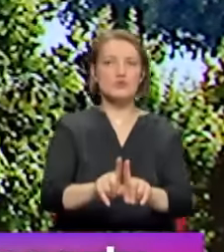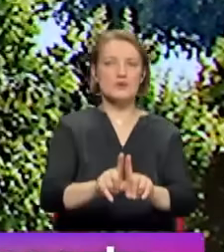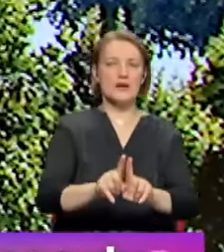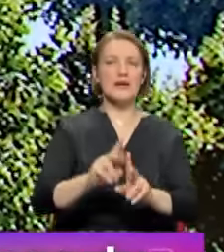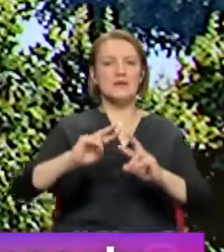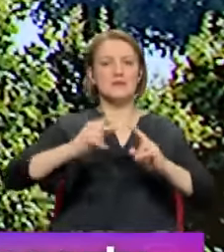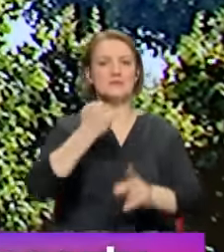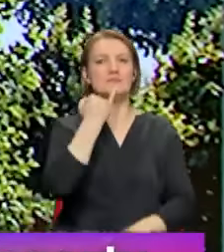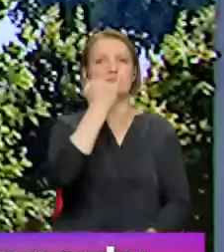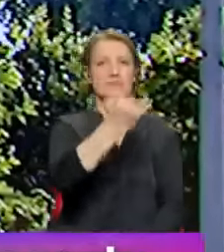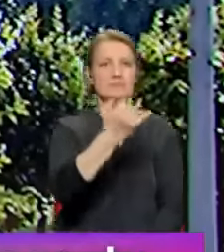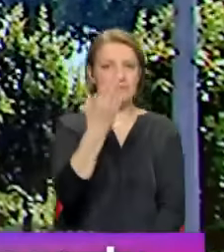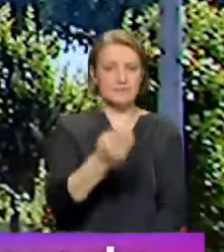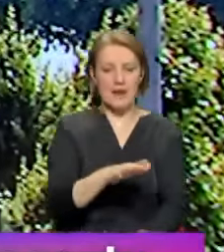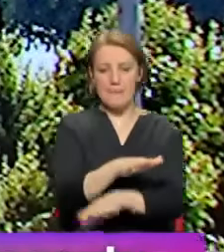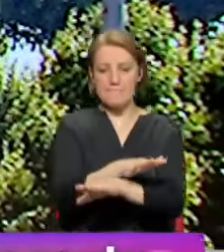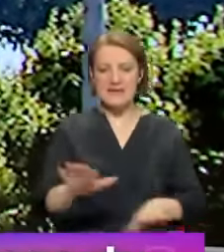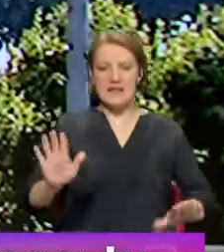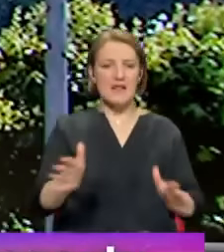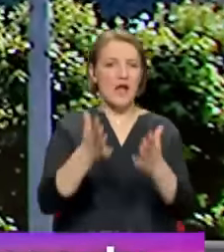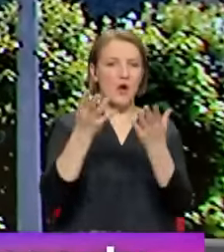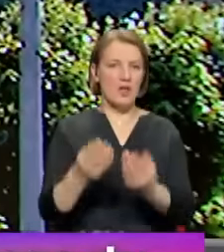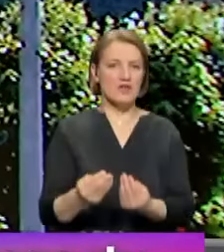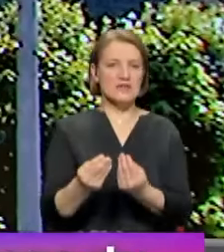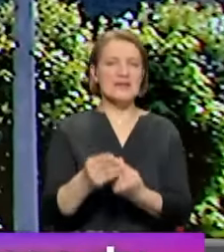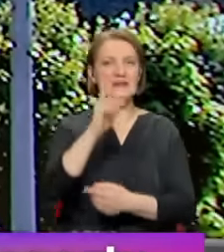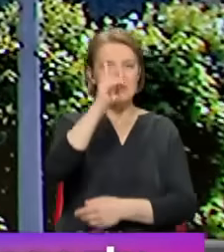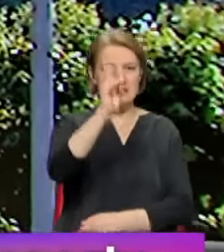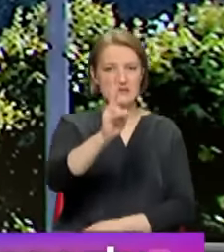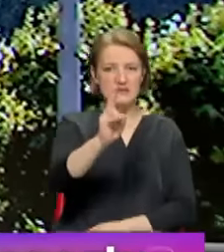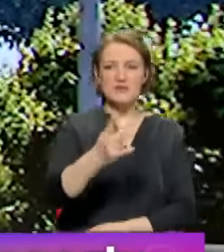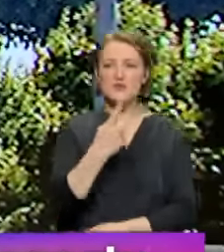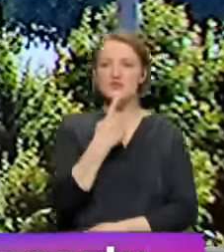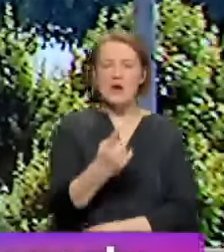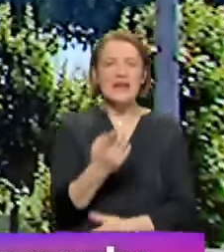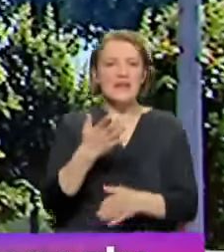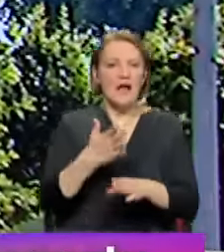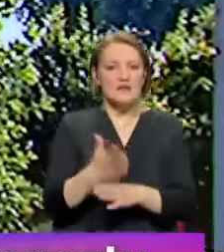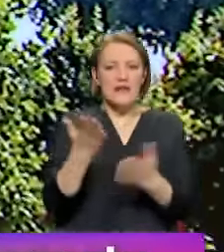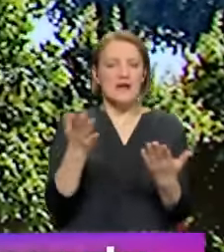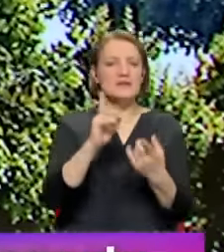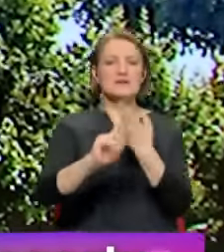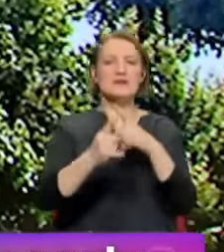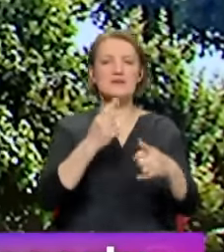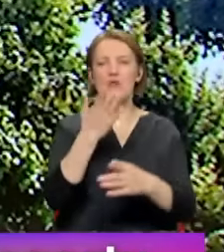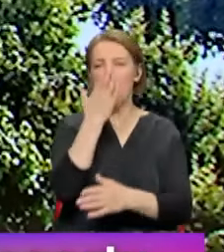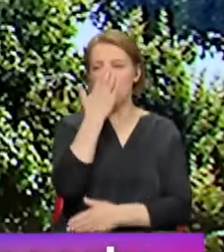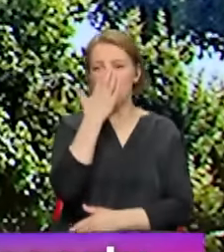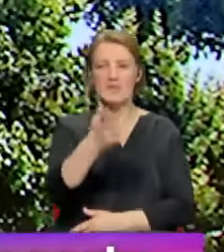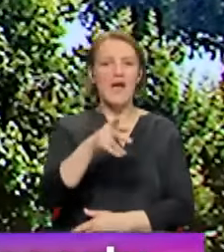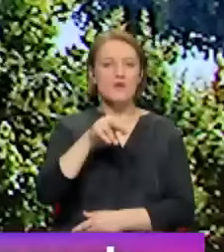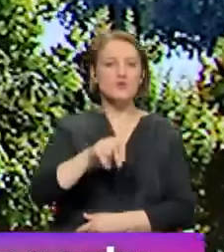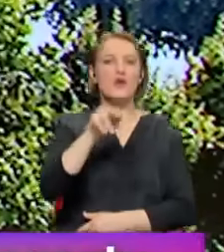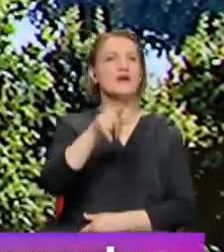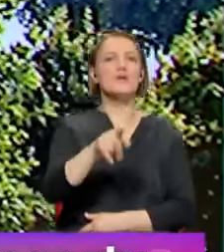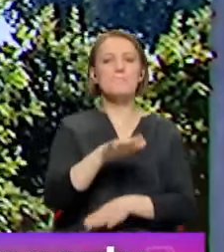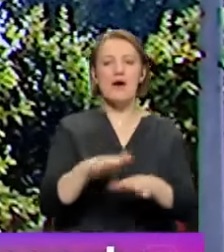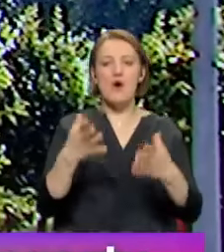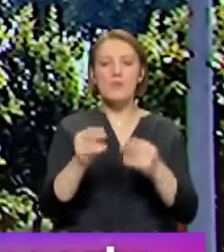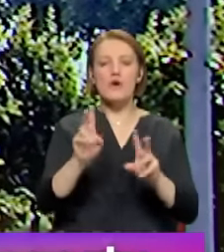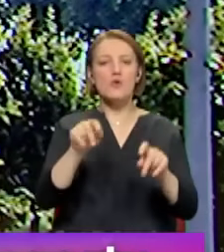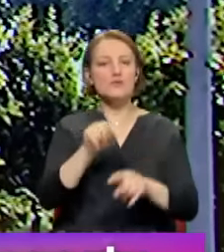İade-i ziyaret gerçekleştirecek. Masada ne olacak? Ve siz söyleyin aslında siyasetin önünde yürüyerek masada